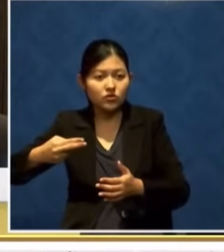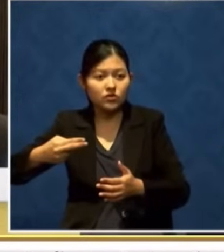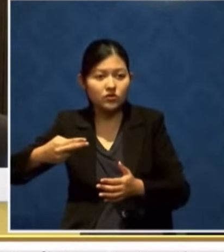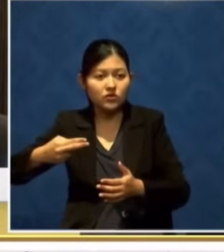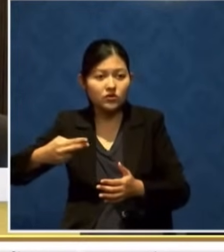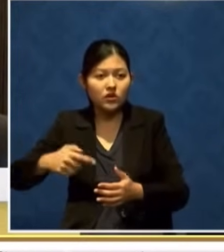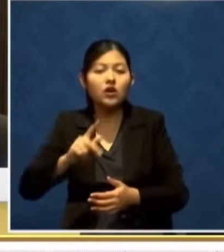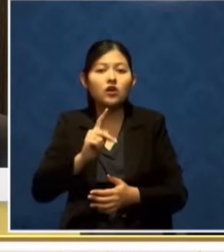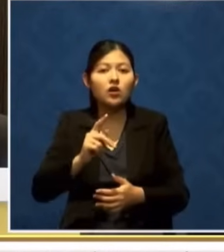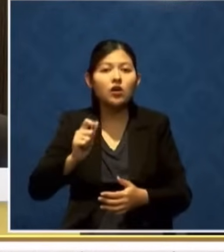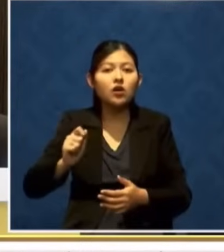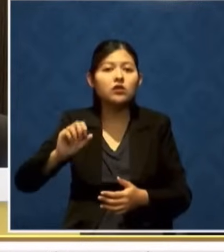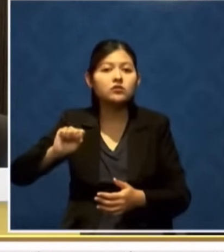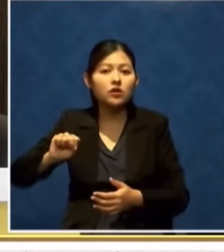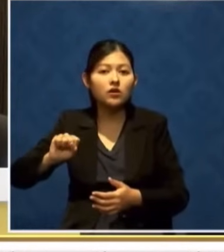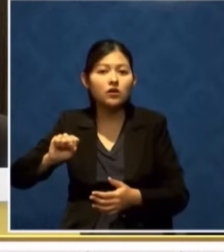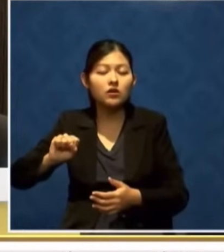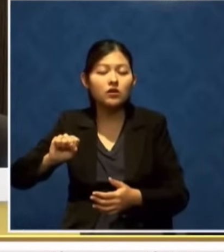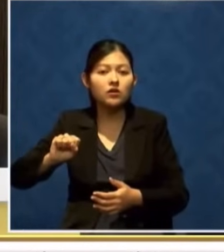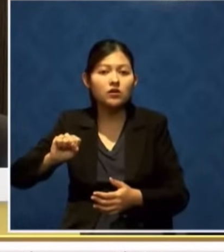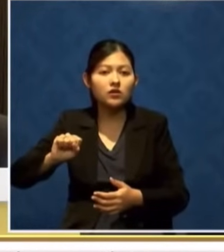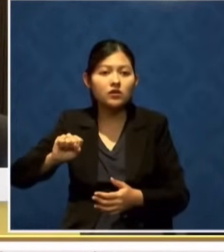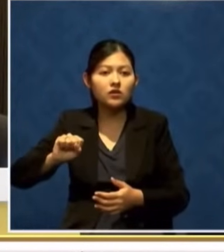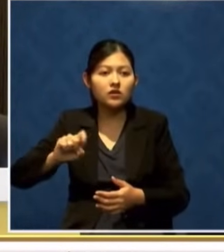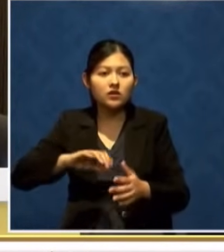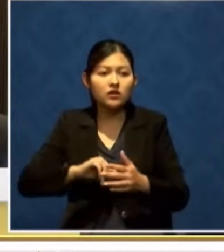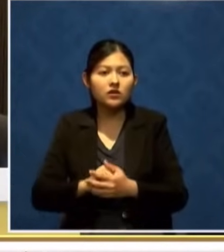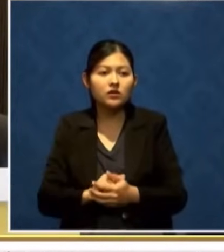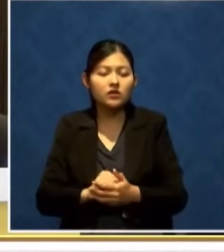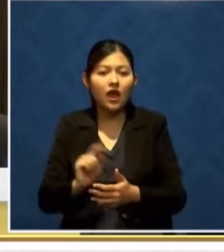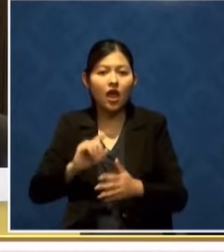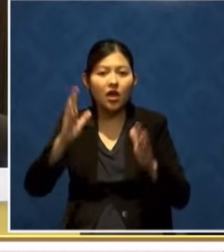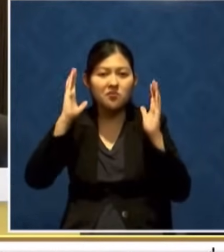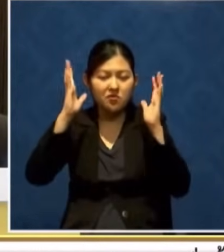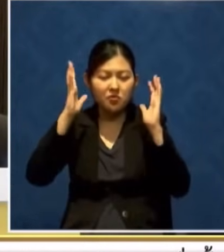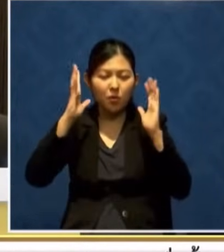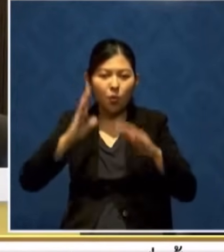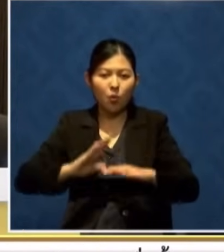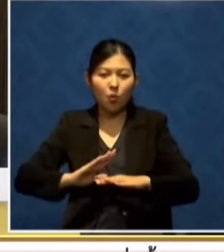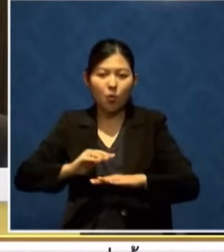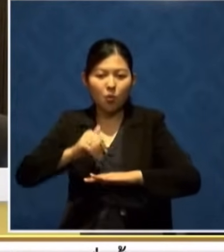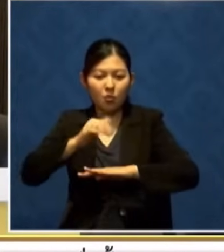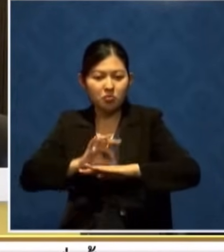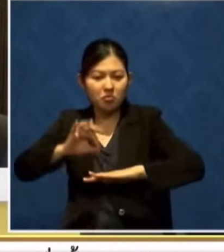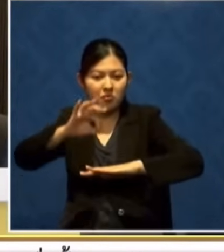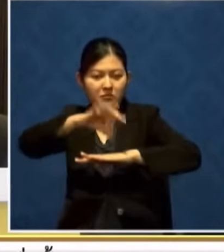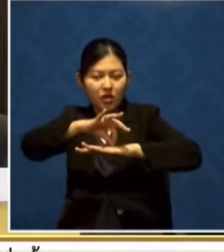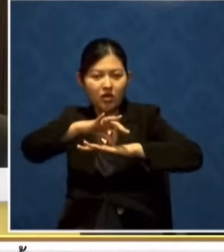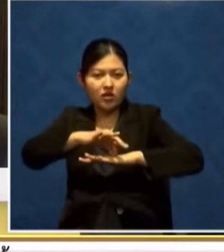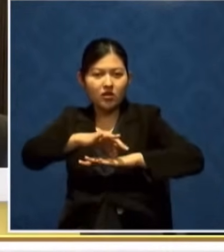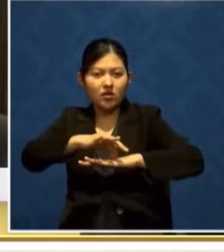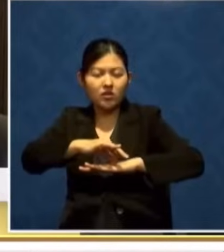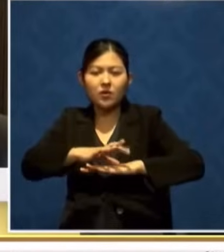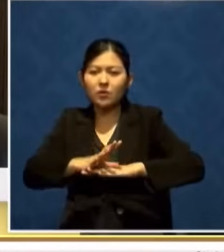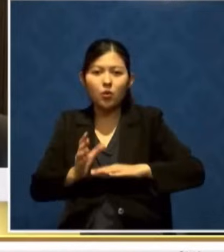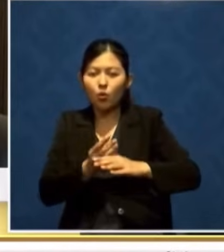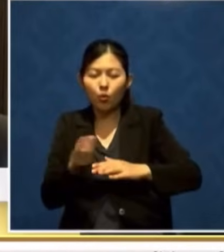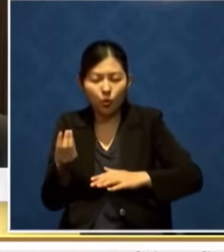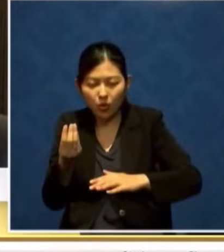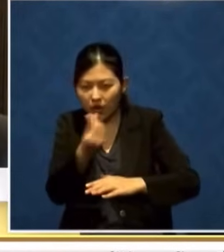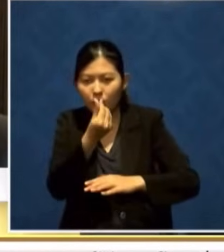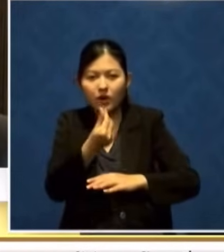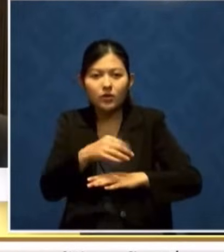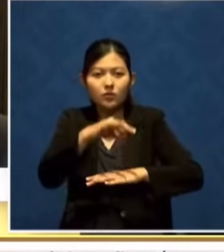อสได้รับการโปรโมทเติบโตอย่างรวดเร็วจนถูก